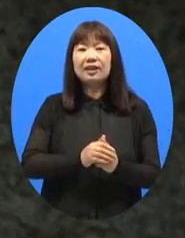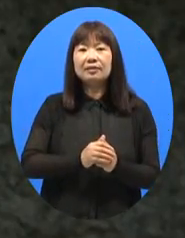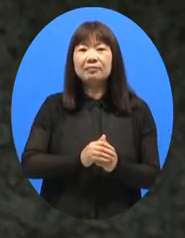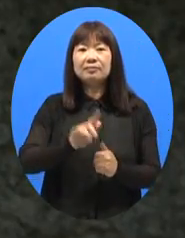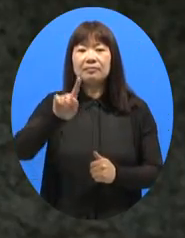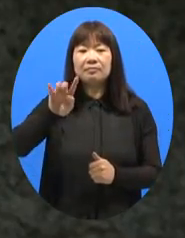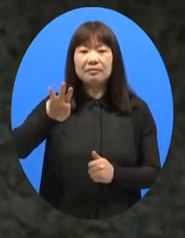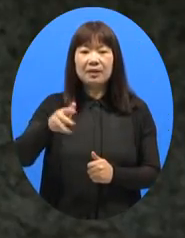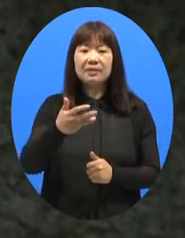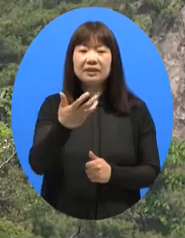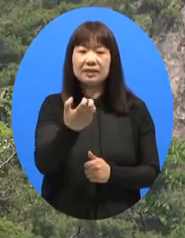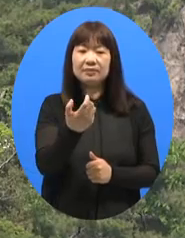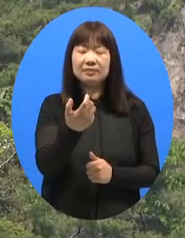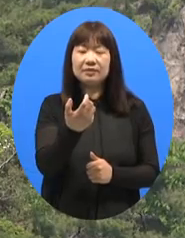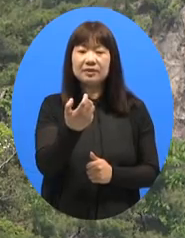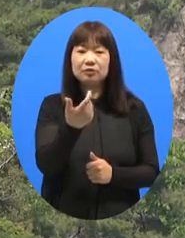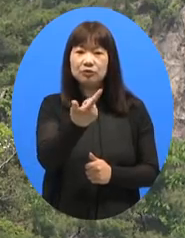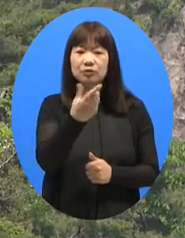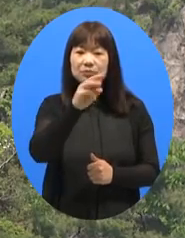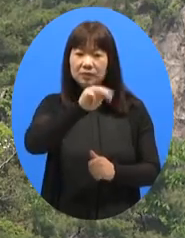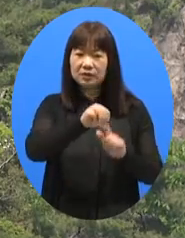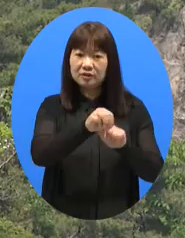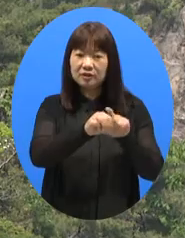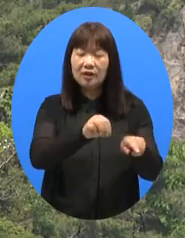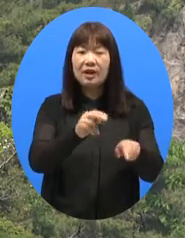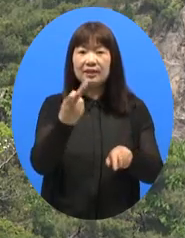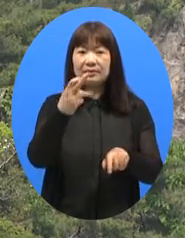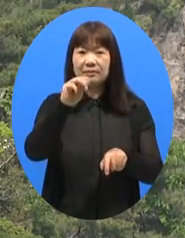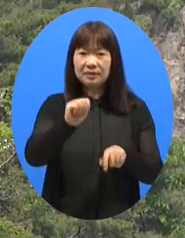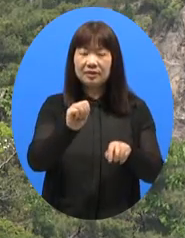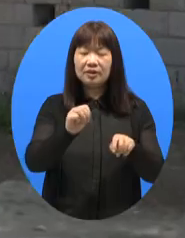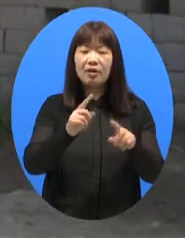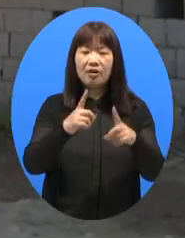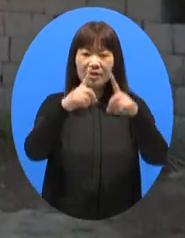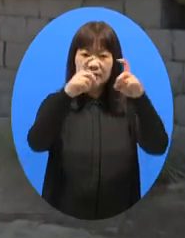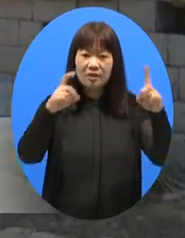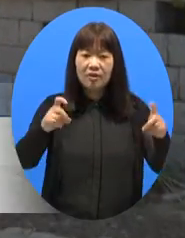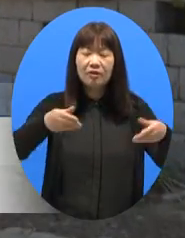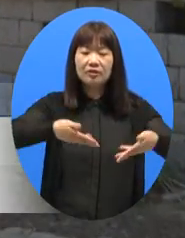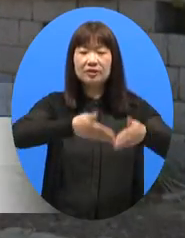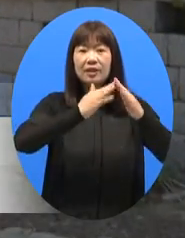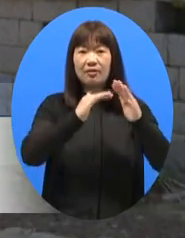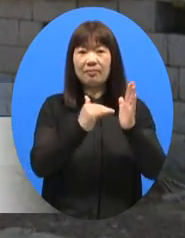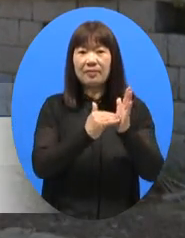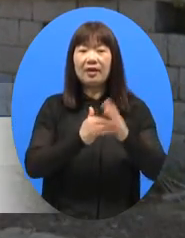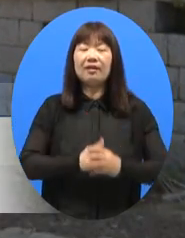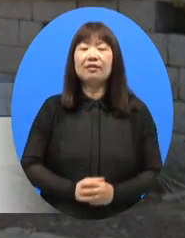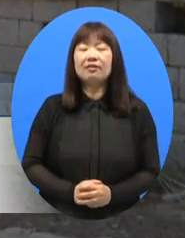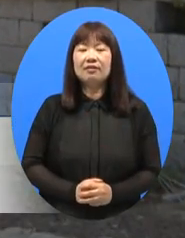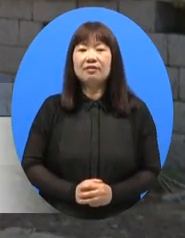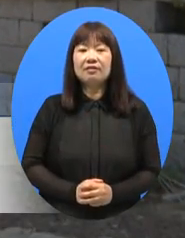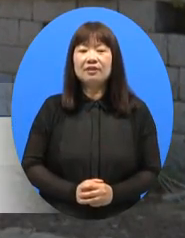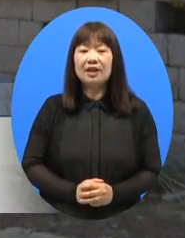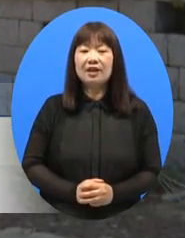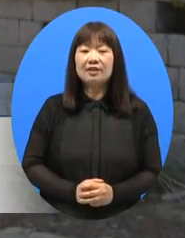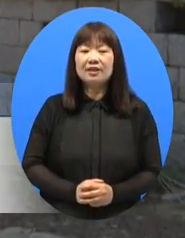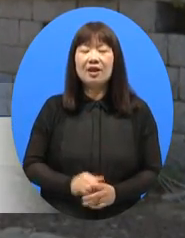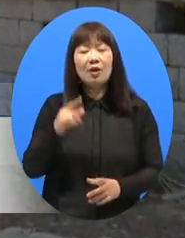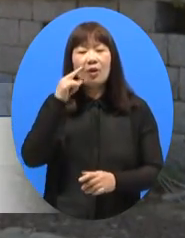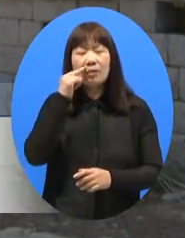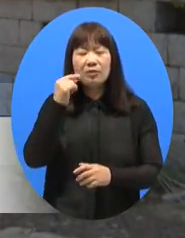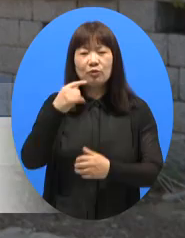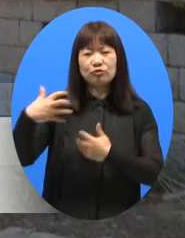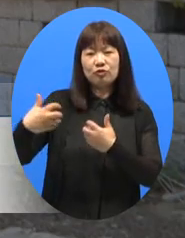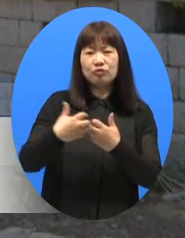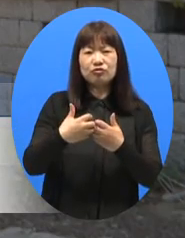험준한 산세를 따라 12km의 성곽을 쌓아 올렸습니다. 우리가 그만큼 외세에 시달렸구나.